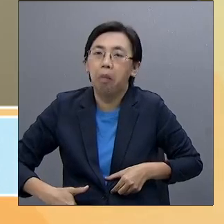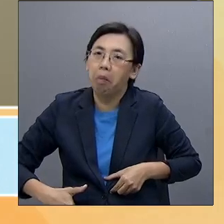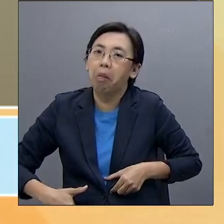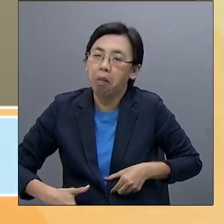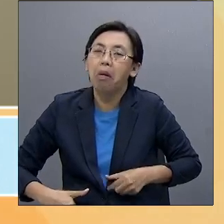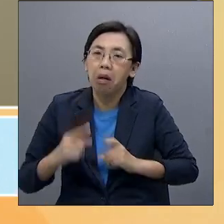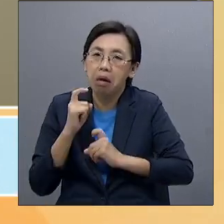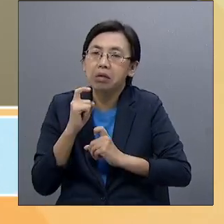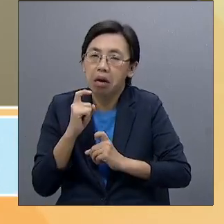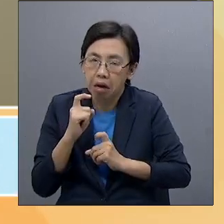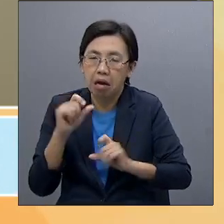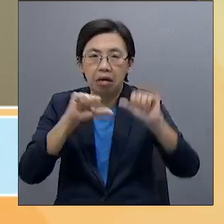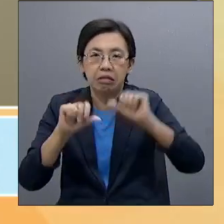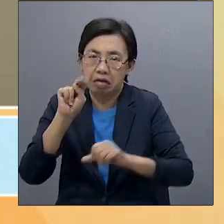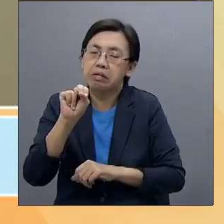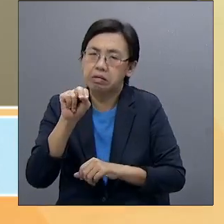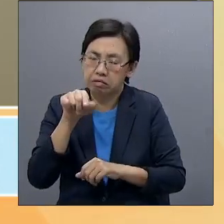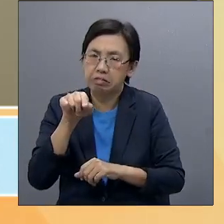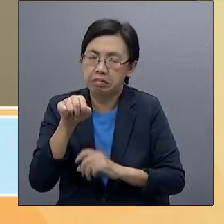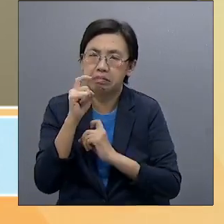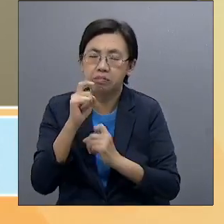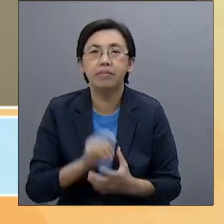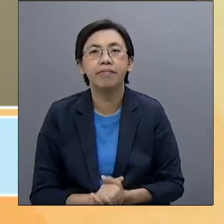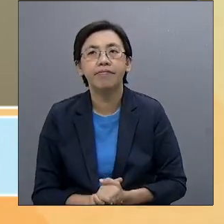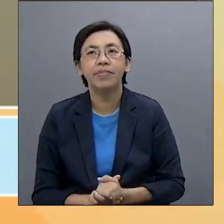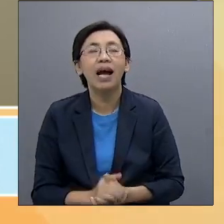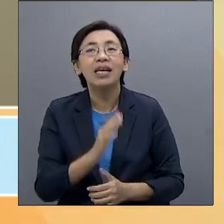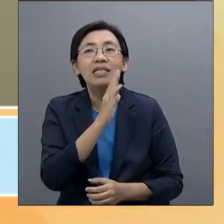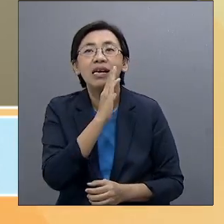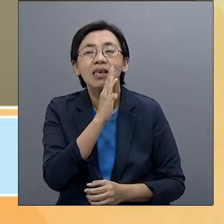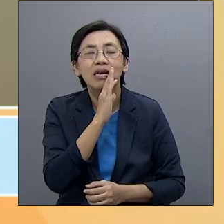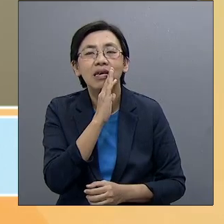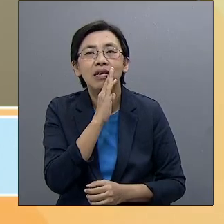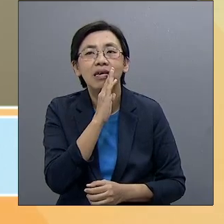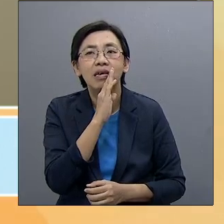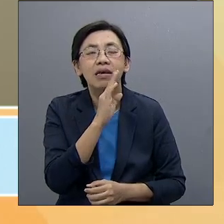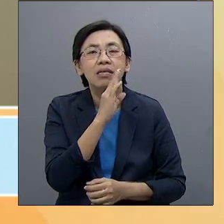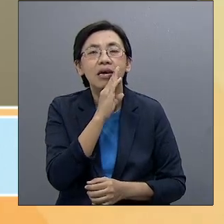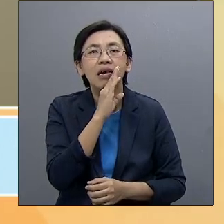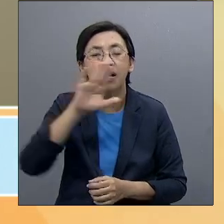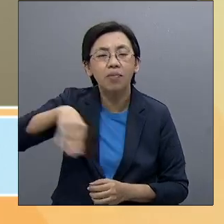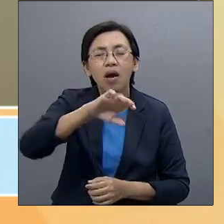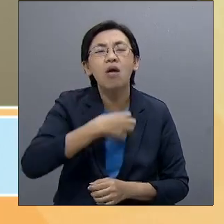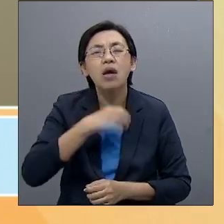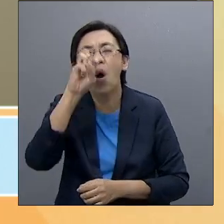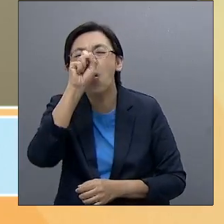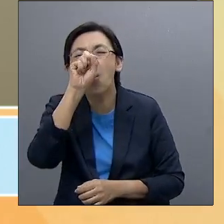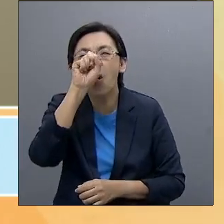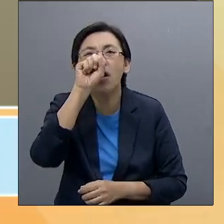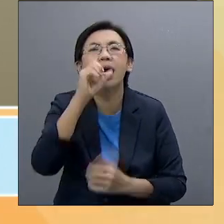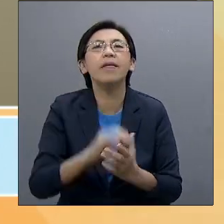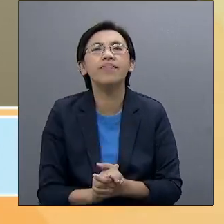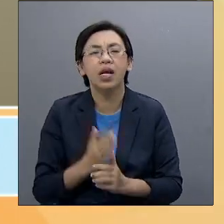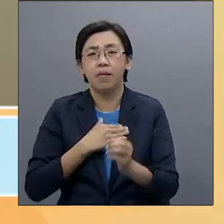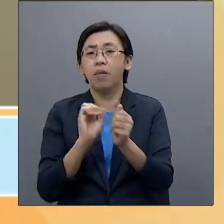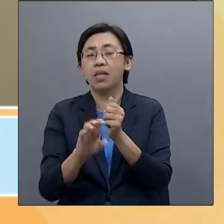าเป็นเรื่องซีเรียสทีเดียวนะครับ ทีนี้ถ้าคนอยากกินอยากลองคือผมก็มีข้อ